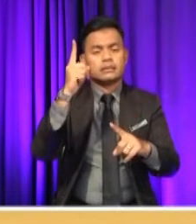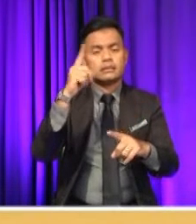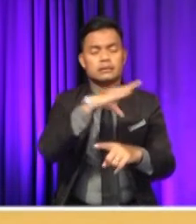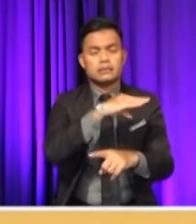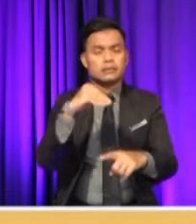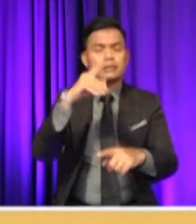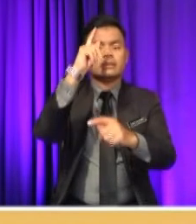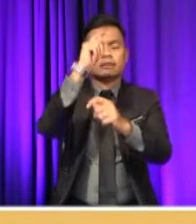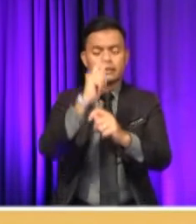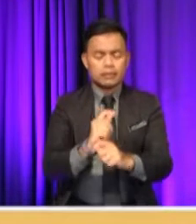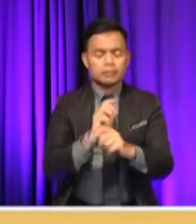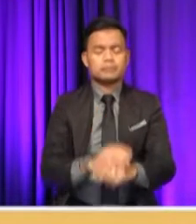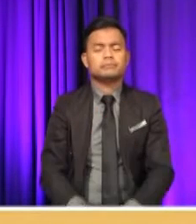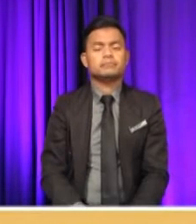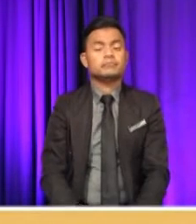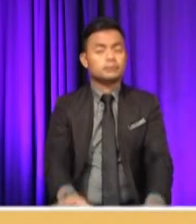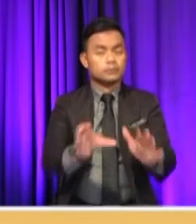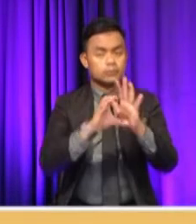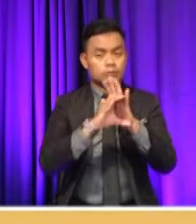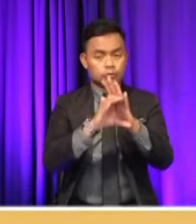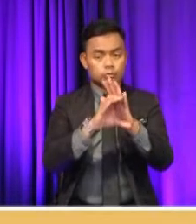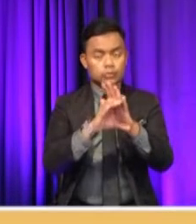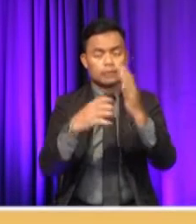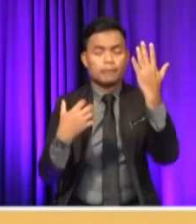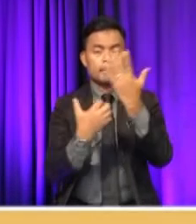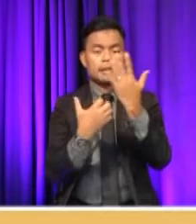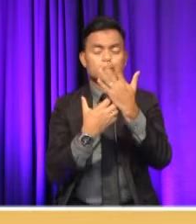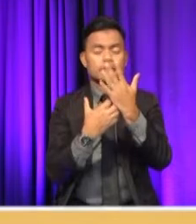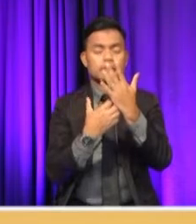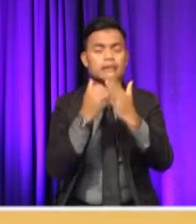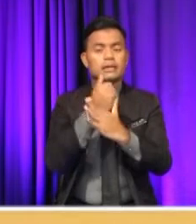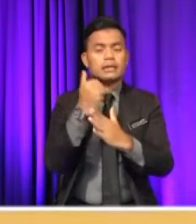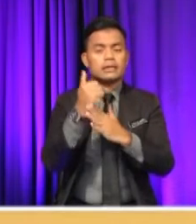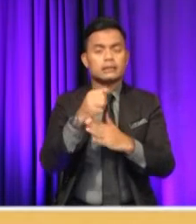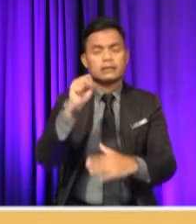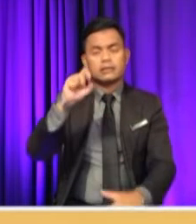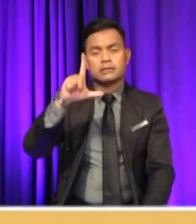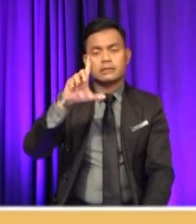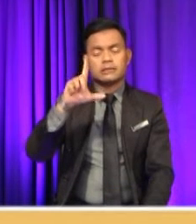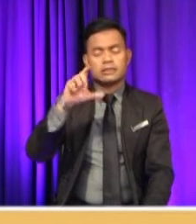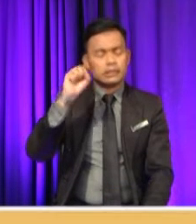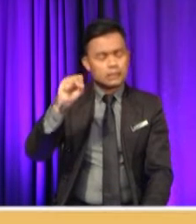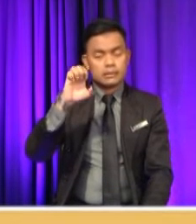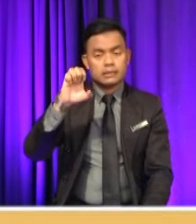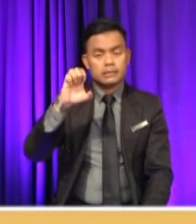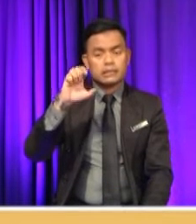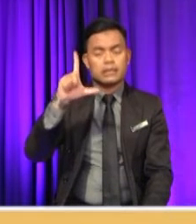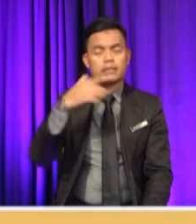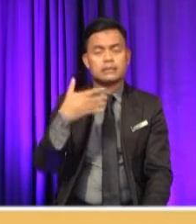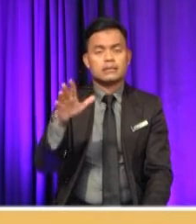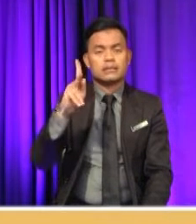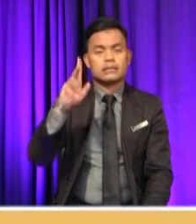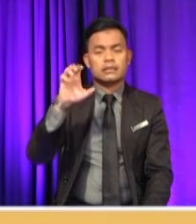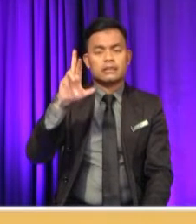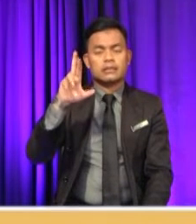Okey, contoh bekalan arus terus ialah bateri atau sel kering. Okey, sebuah sel kering dapat membekalkan